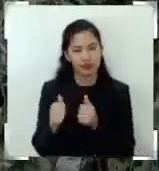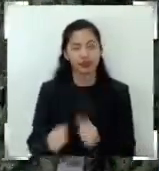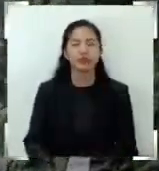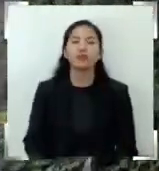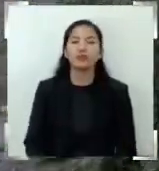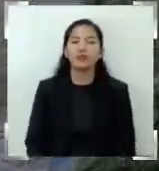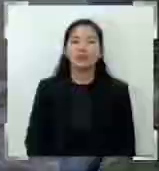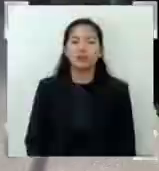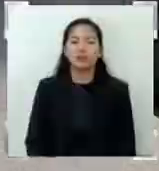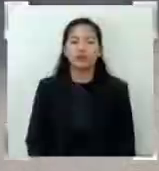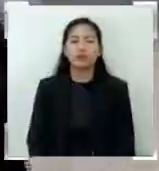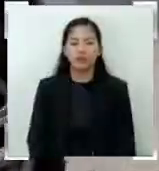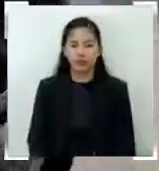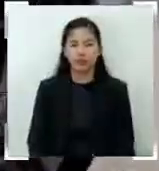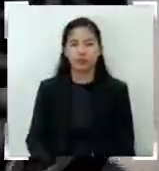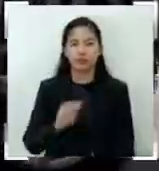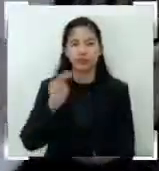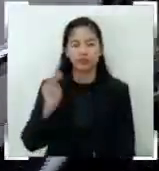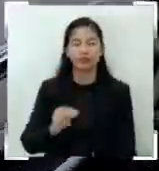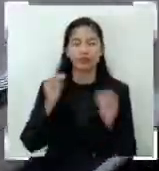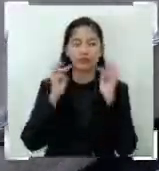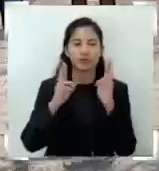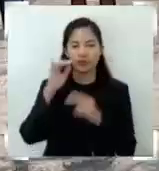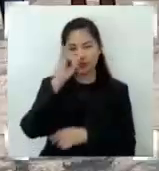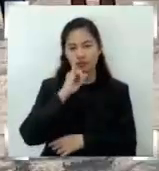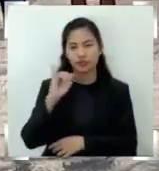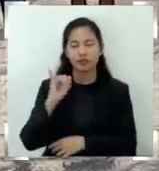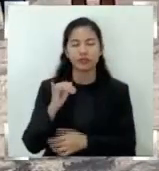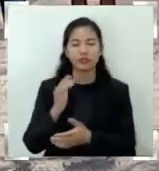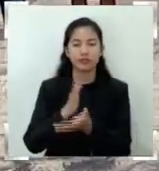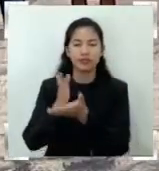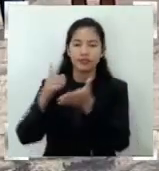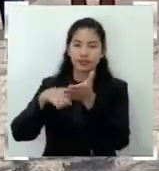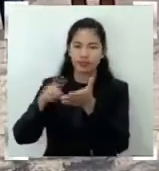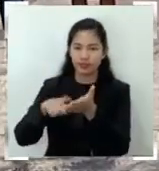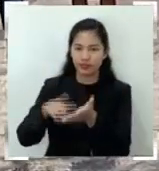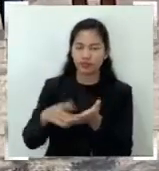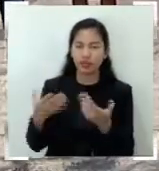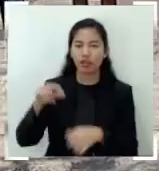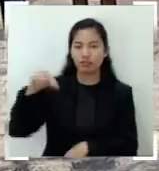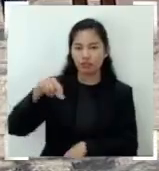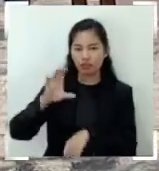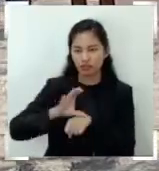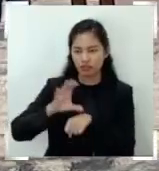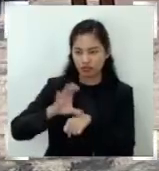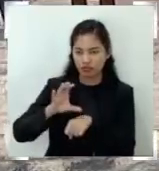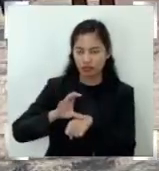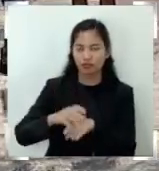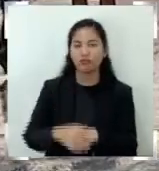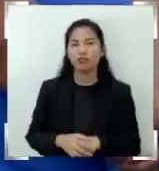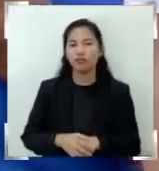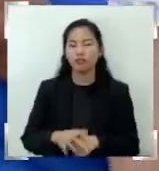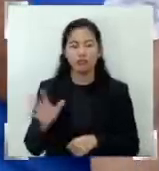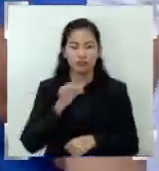Ininspeksyon ni Manila Mayor Isko Moreno ang pagpapatupad ng mga paghihigpit sa paligid ng Quiapo Church upang maiwasang magkaroon ng super